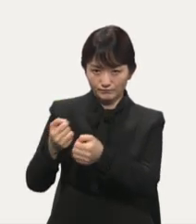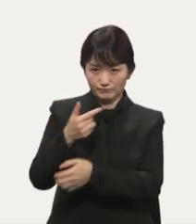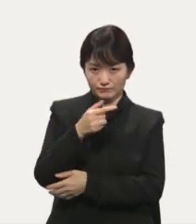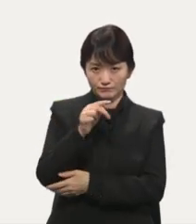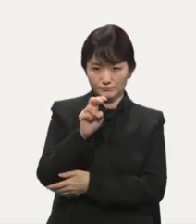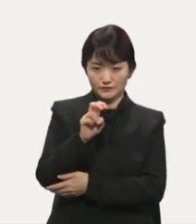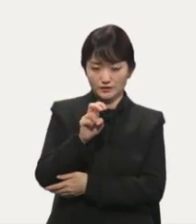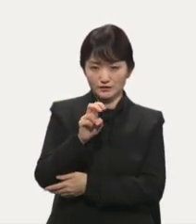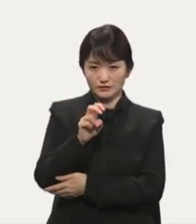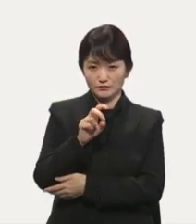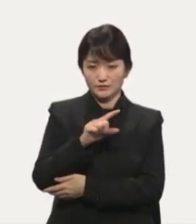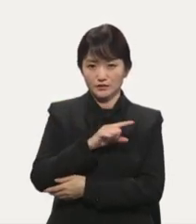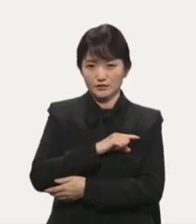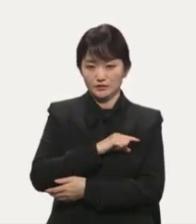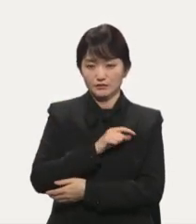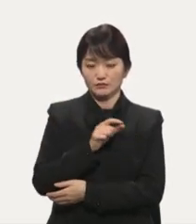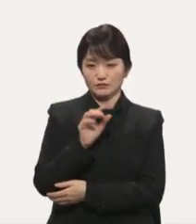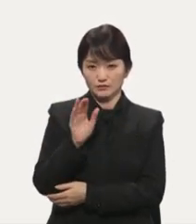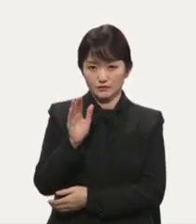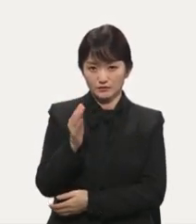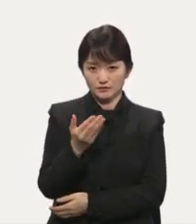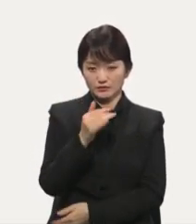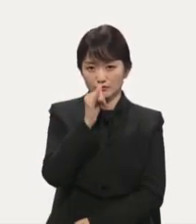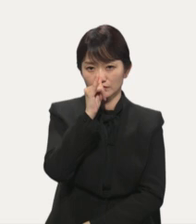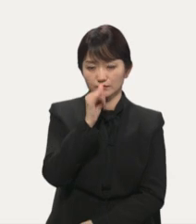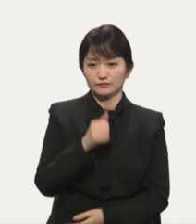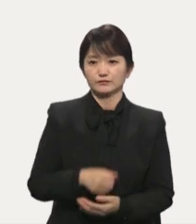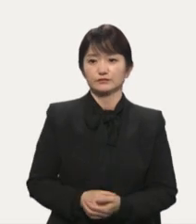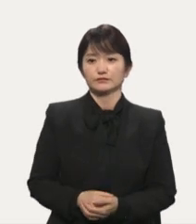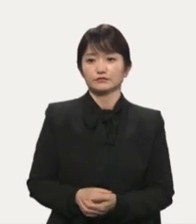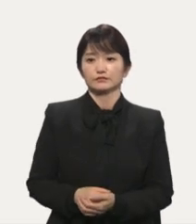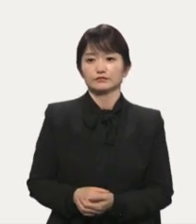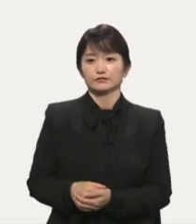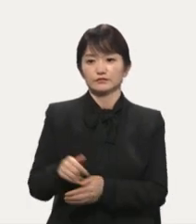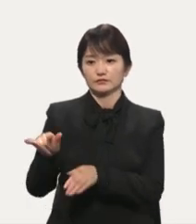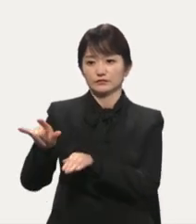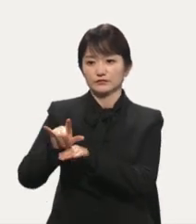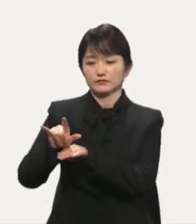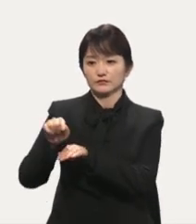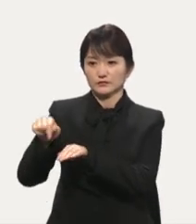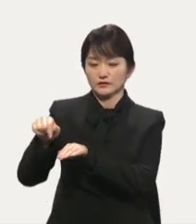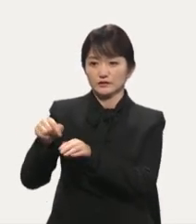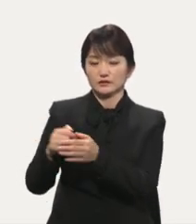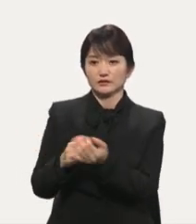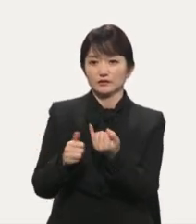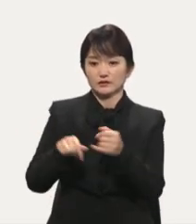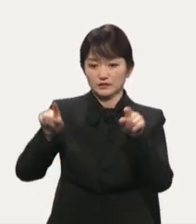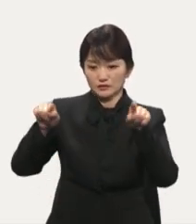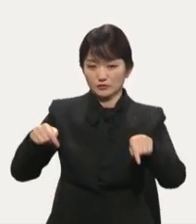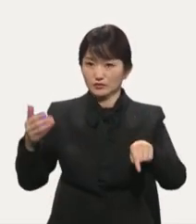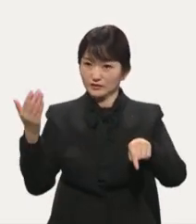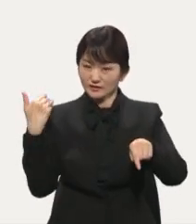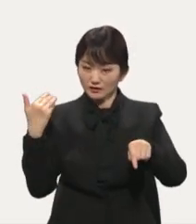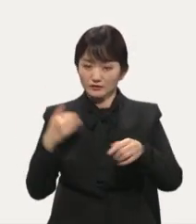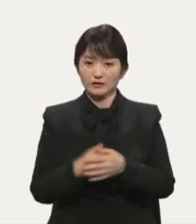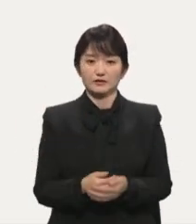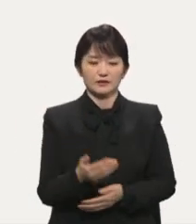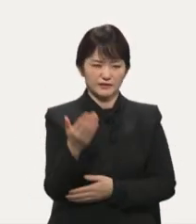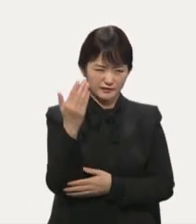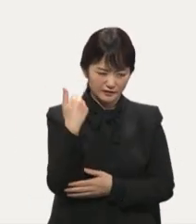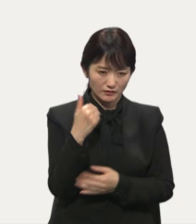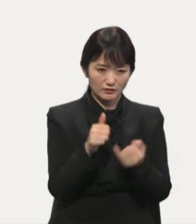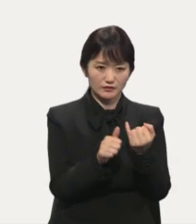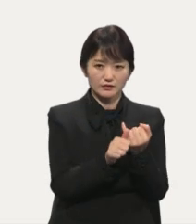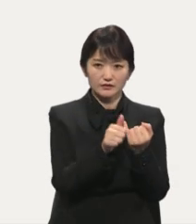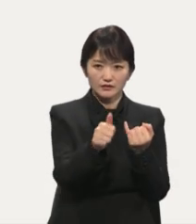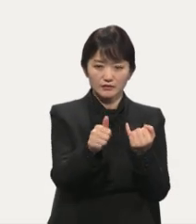명의로 돼 있었다 이런 주장도 지금 나온 거죠네 저 벤츠가 원래는 이제 남현이 씨가 이혼 전에 그 전 남편과 함께 저 차를